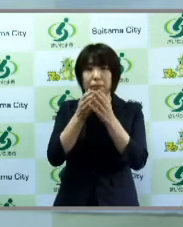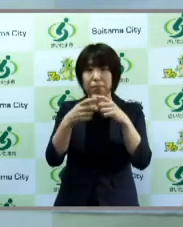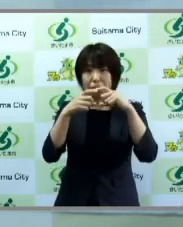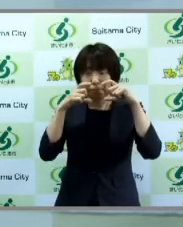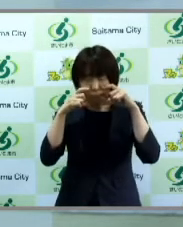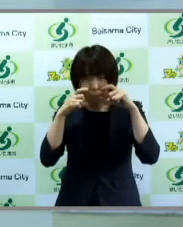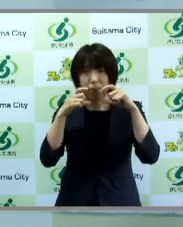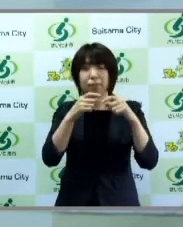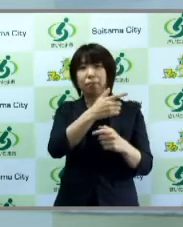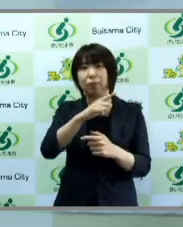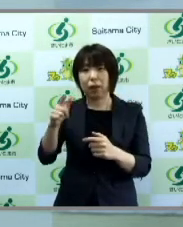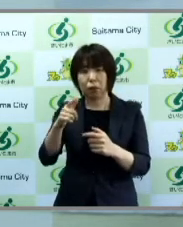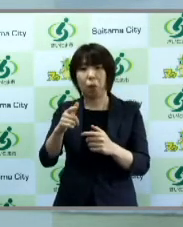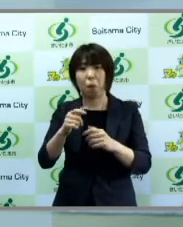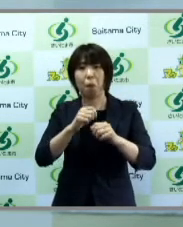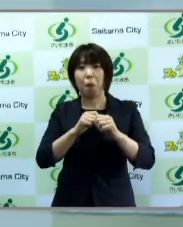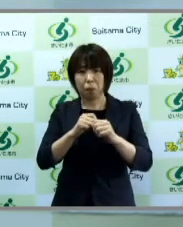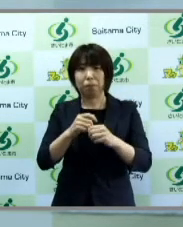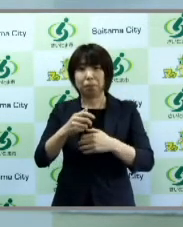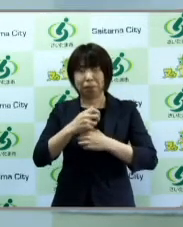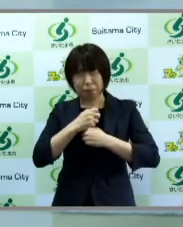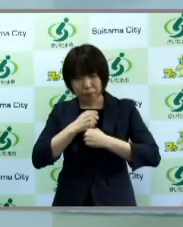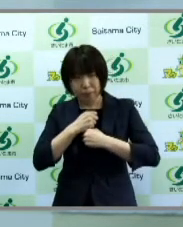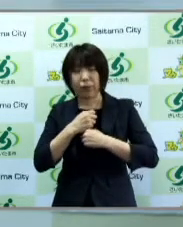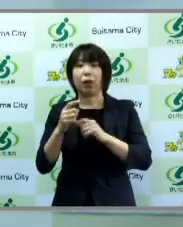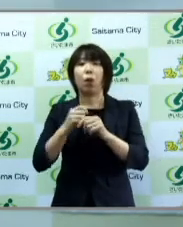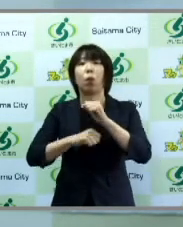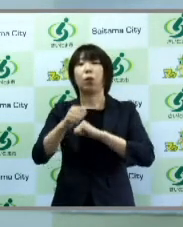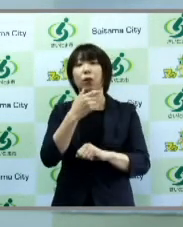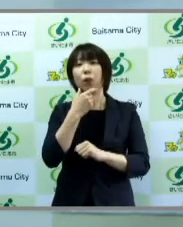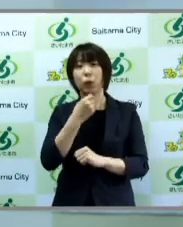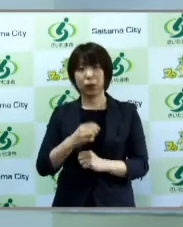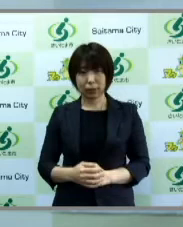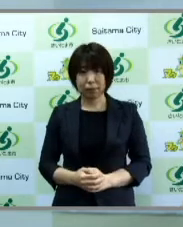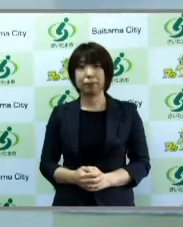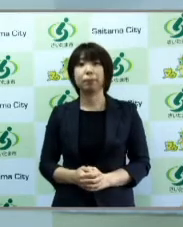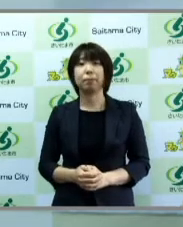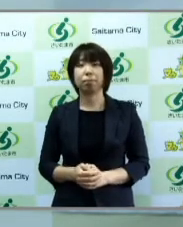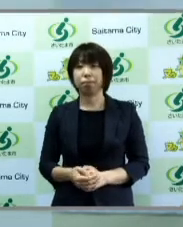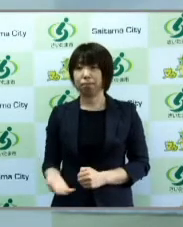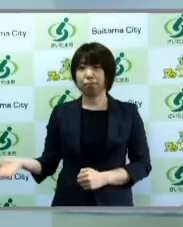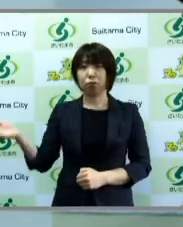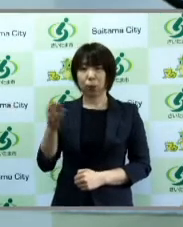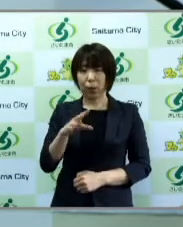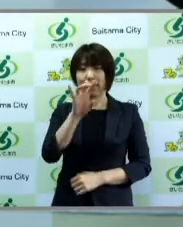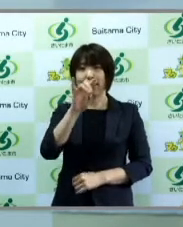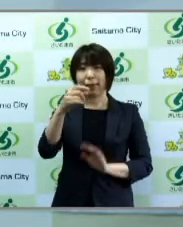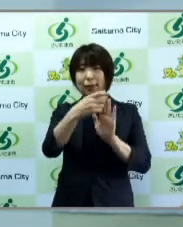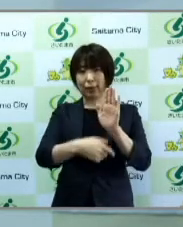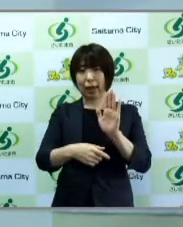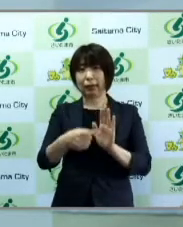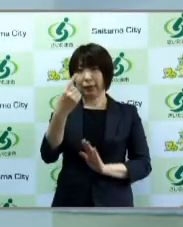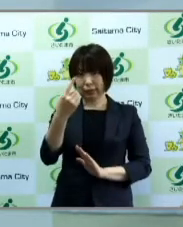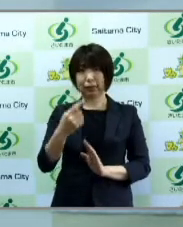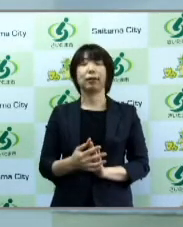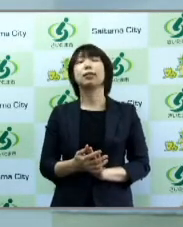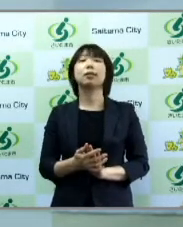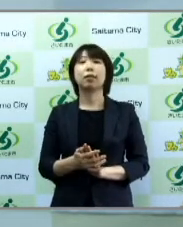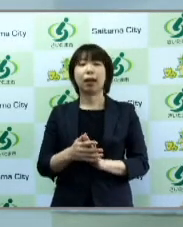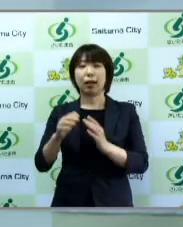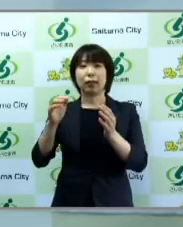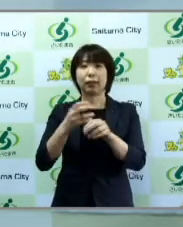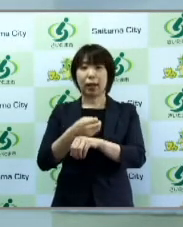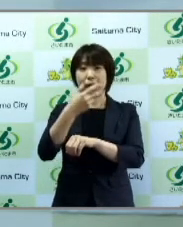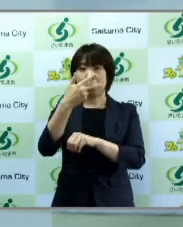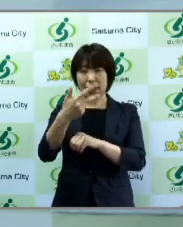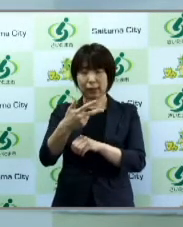取っていただきますようにお願いいたします。続きまして、議題の1でございます。さいたま市災害廃棄